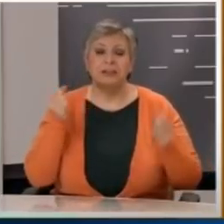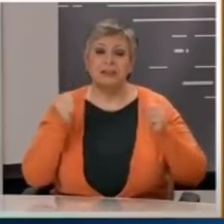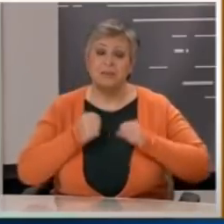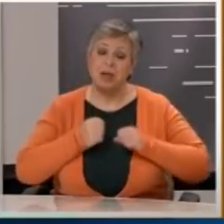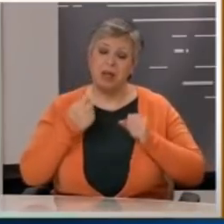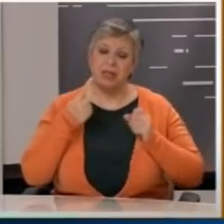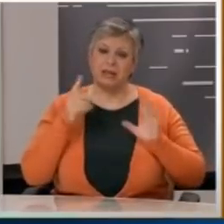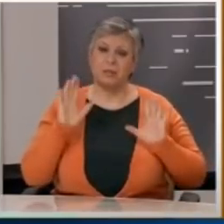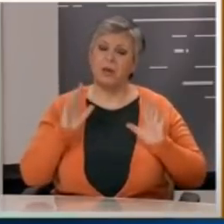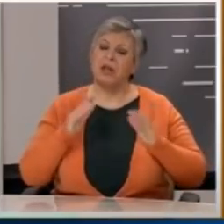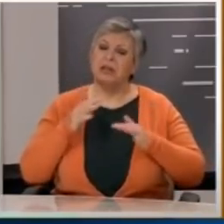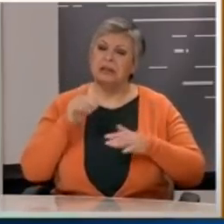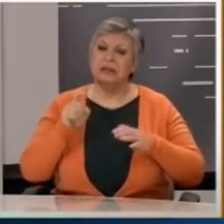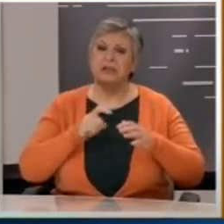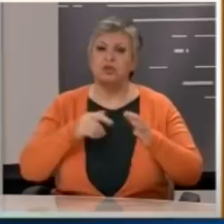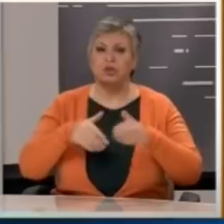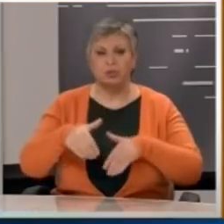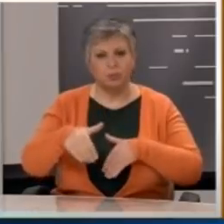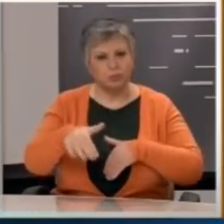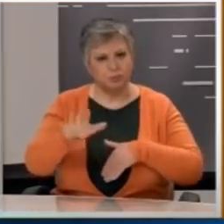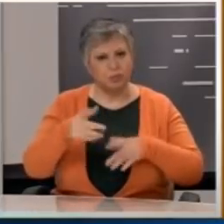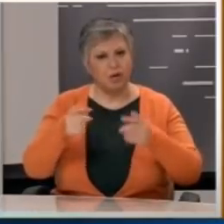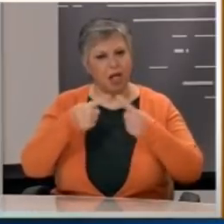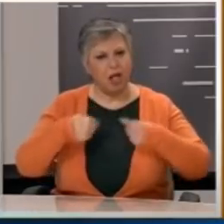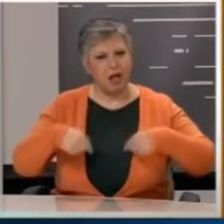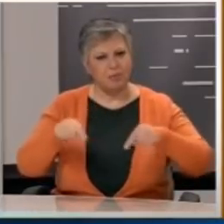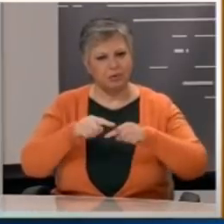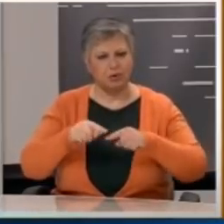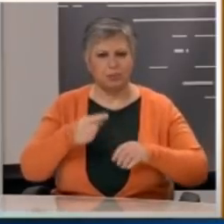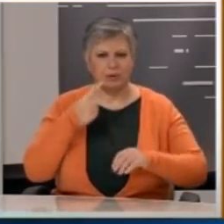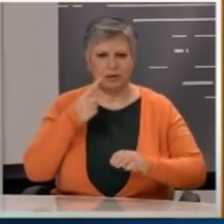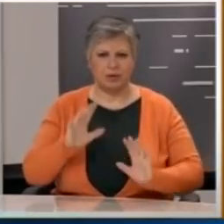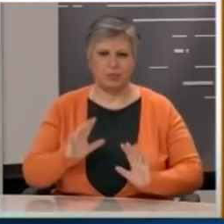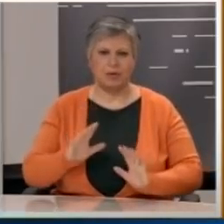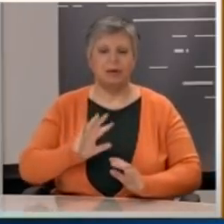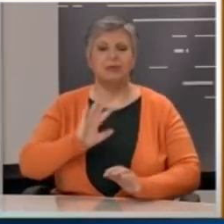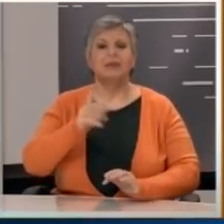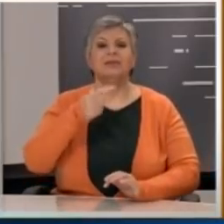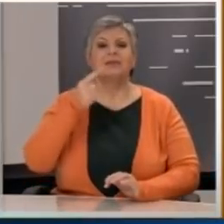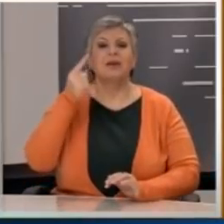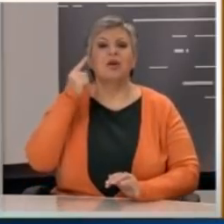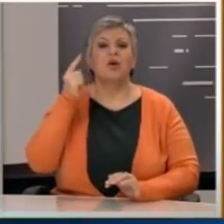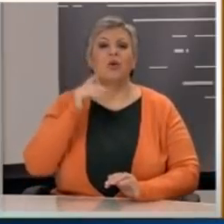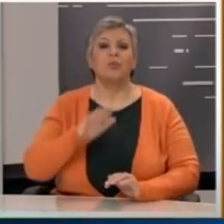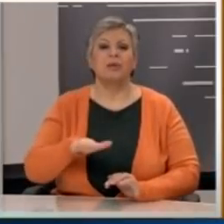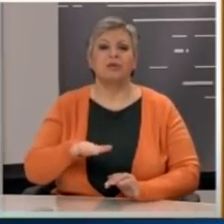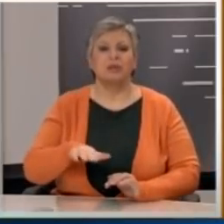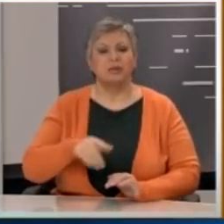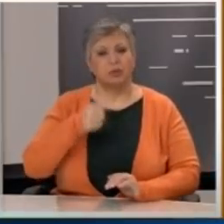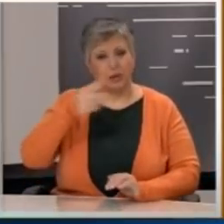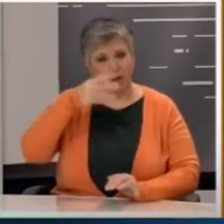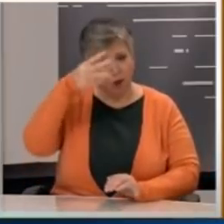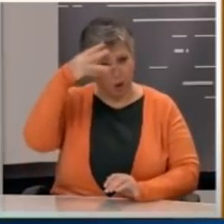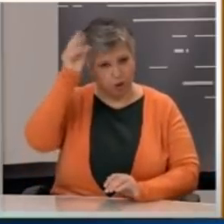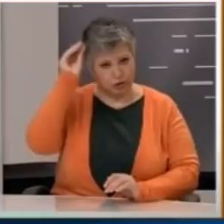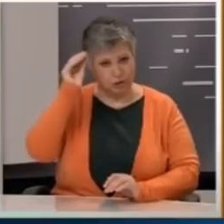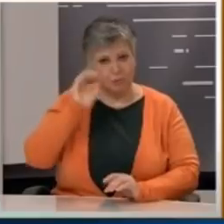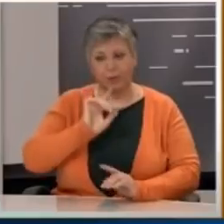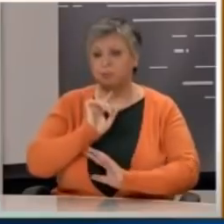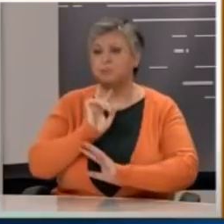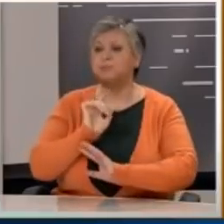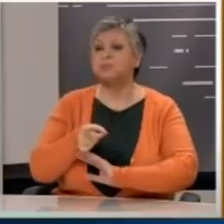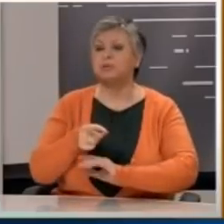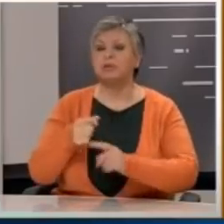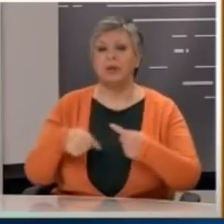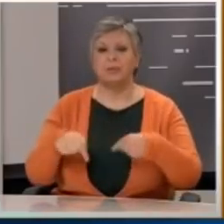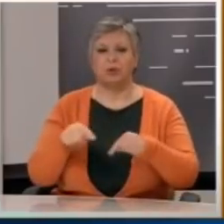άλλες εξεταστικές στο μέλλον θα είναι αντικείμενο. Γιατί μην νομίζω και ο Τσίπρας ότι μόνο αυτός παραπέμπει. Αυτά είναι δανεικά